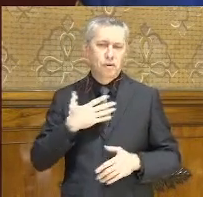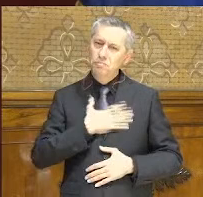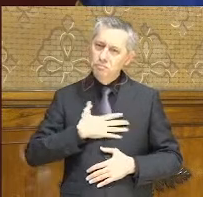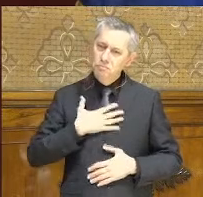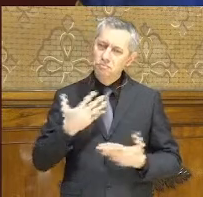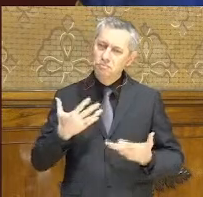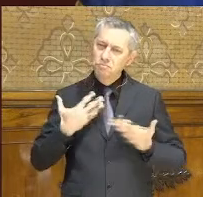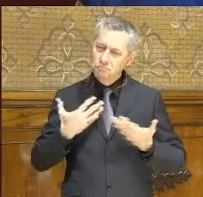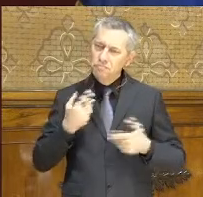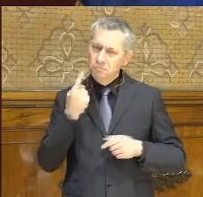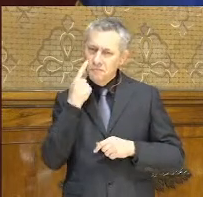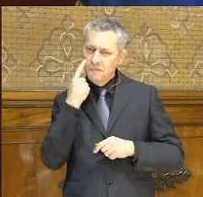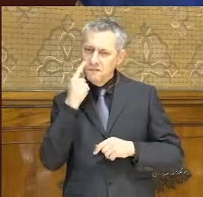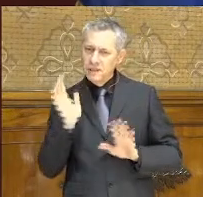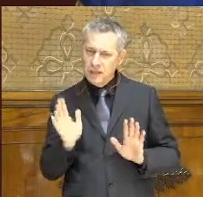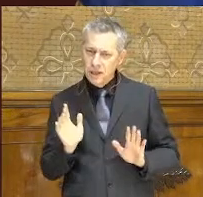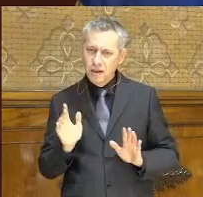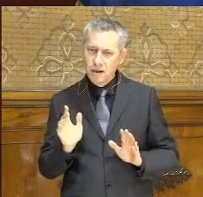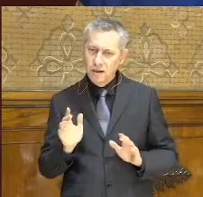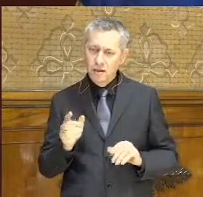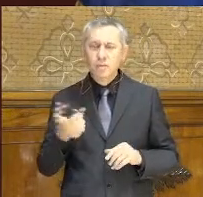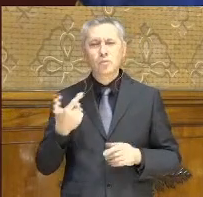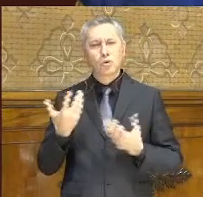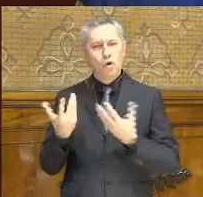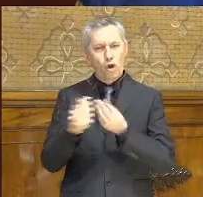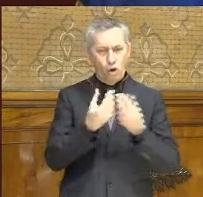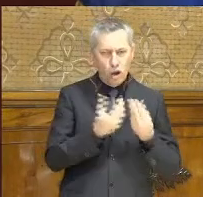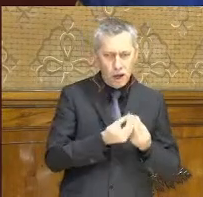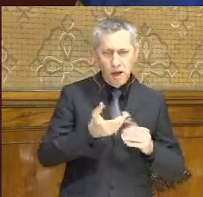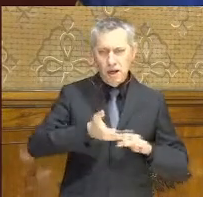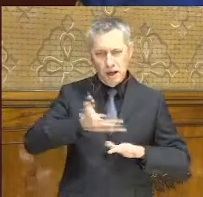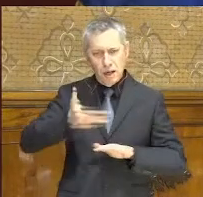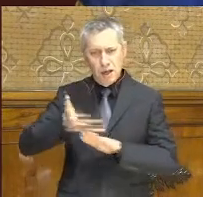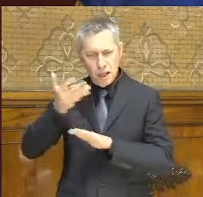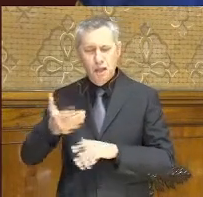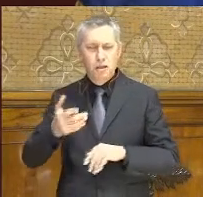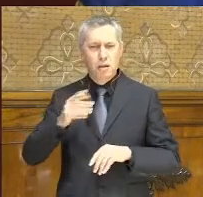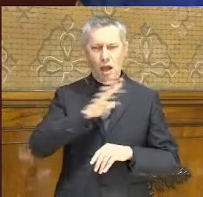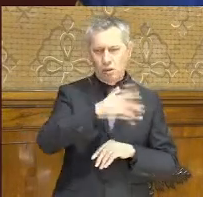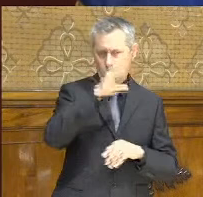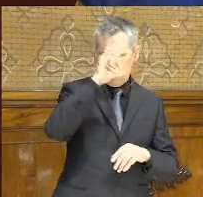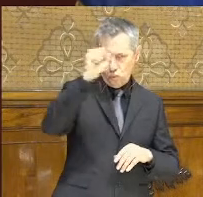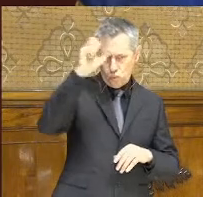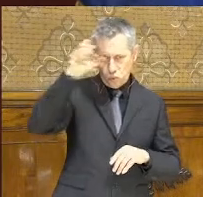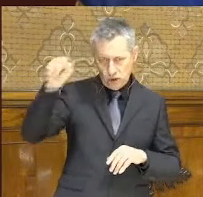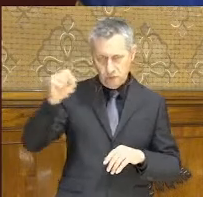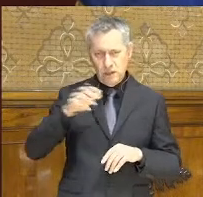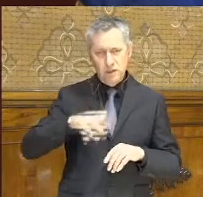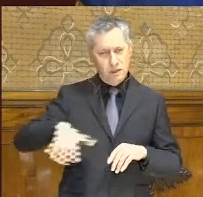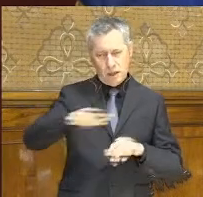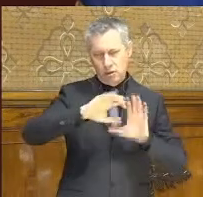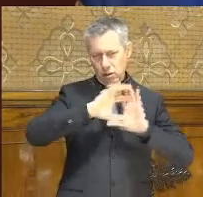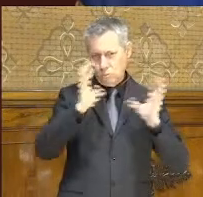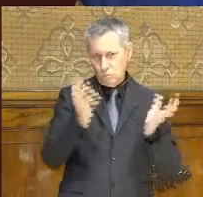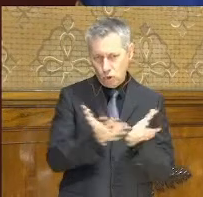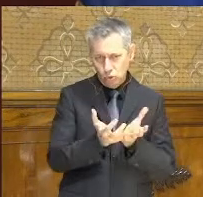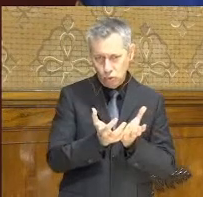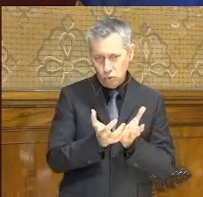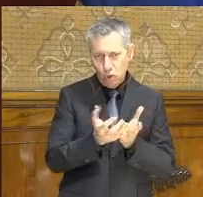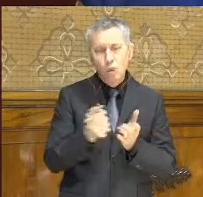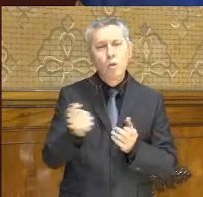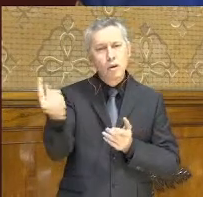che i nostri eminenti colleghi e colleghe di Atenei prestigiosi del mondo ritornano